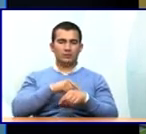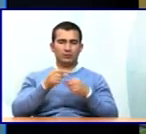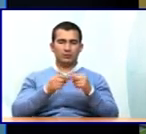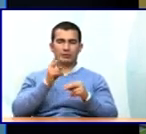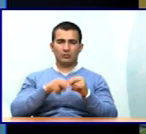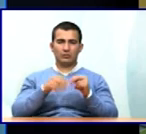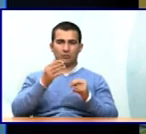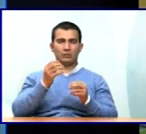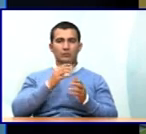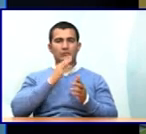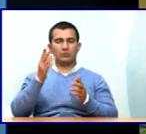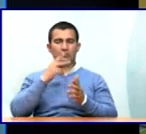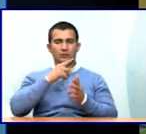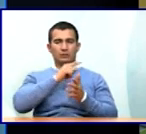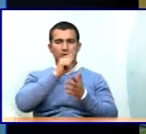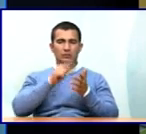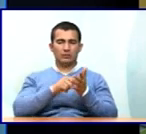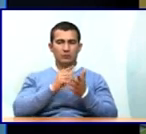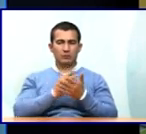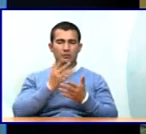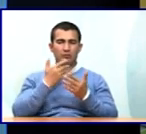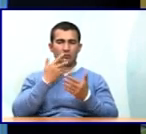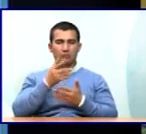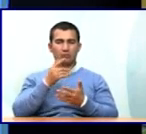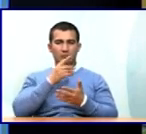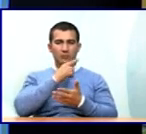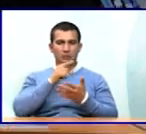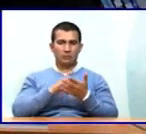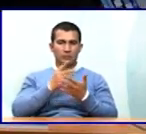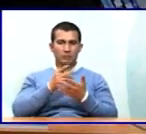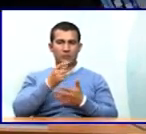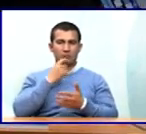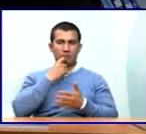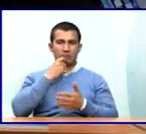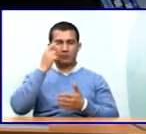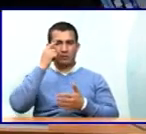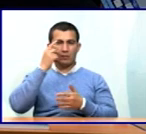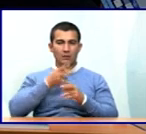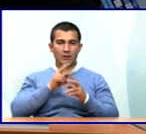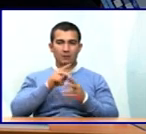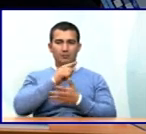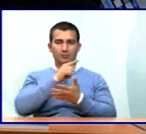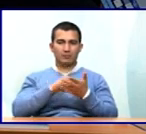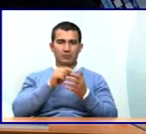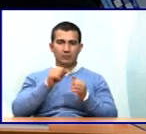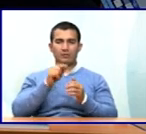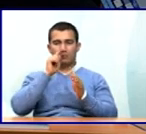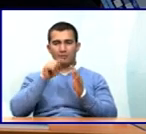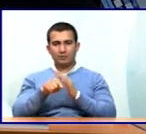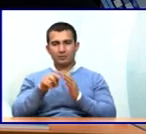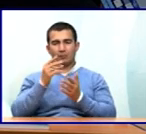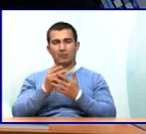o'tsak, so'roq belgisi turibdi. Agar siz topshiriqni bajarishda qiyinchilikka duch kelsangiz, mana shu so'roq tugmasi